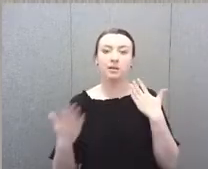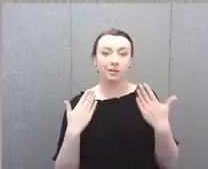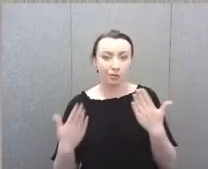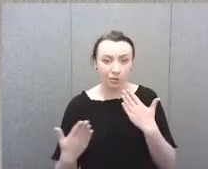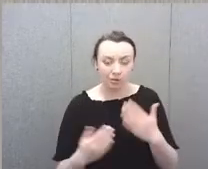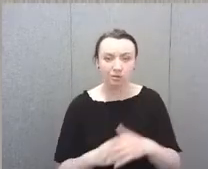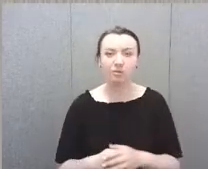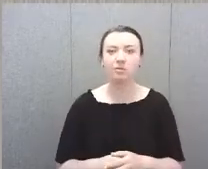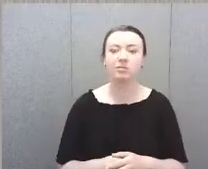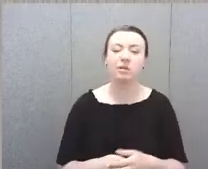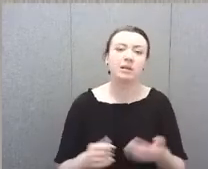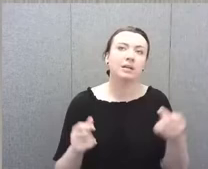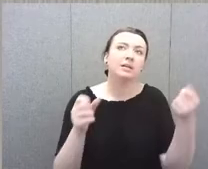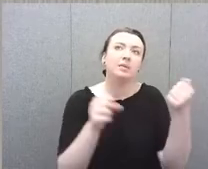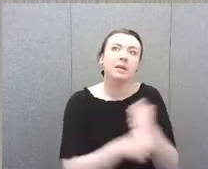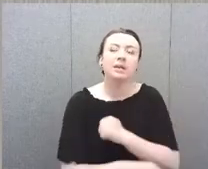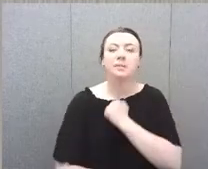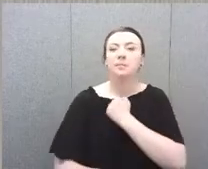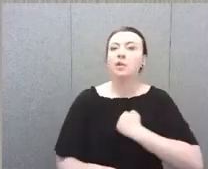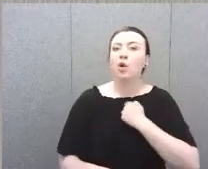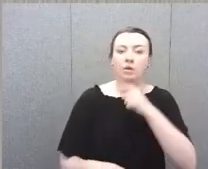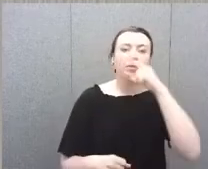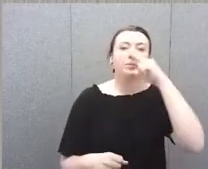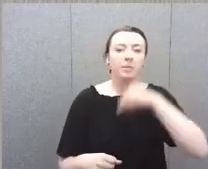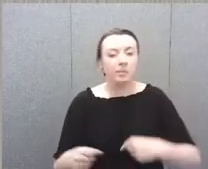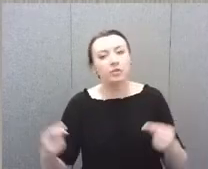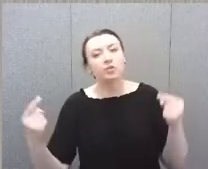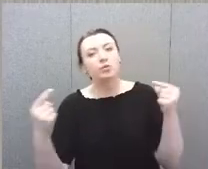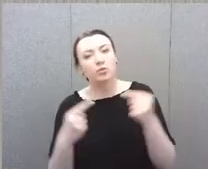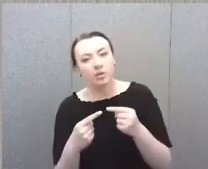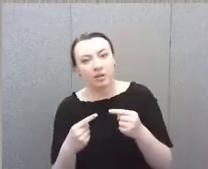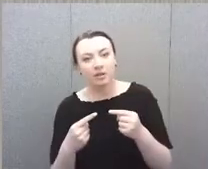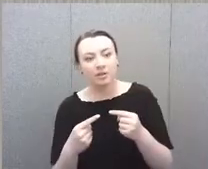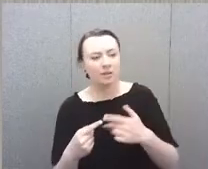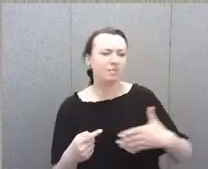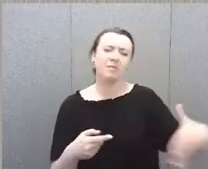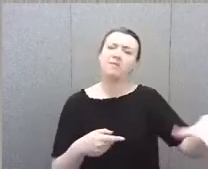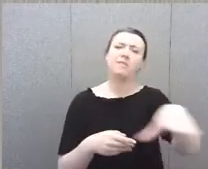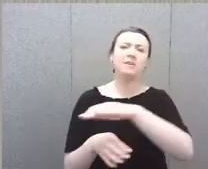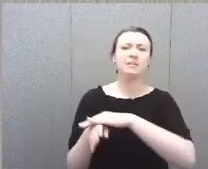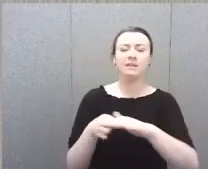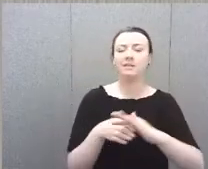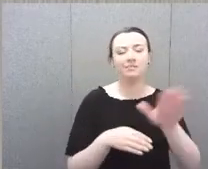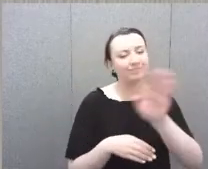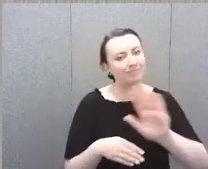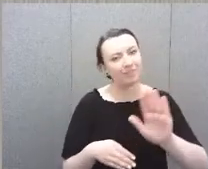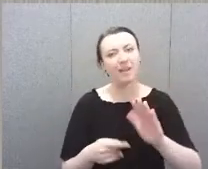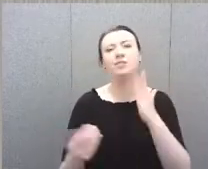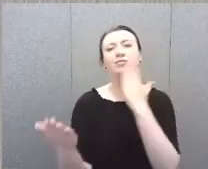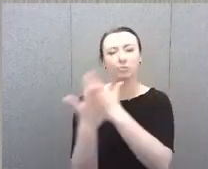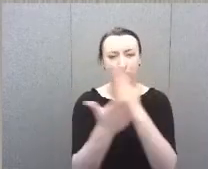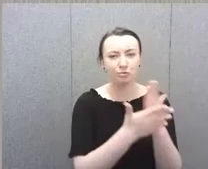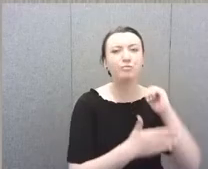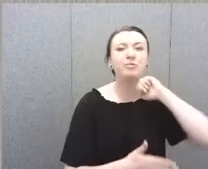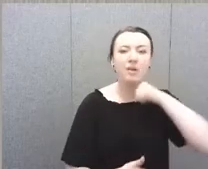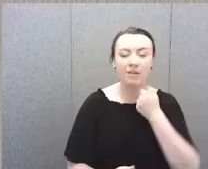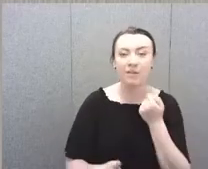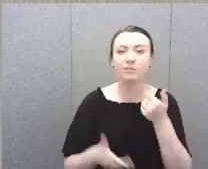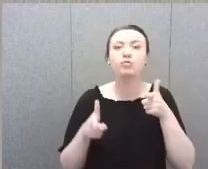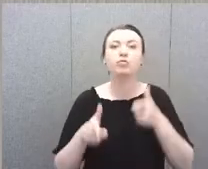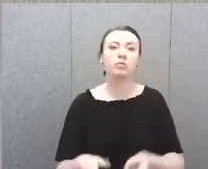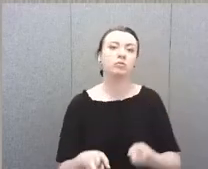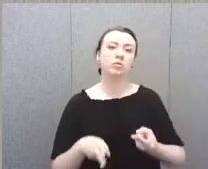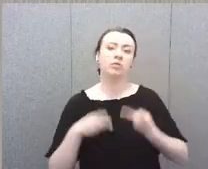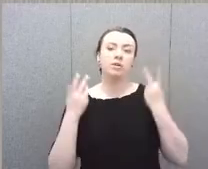напутствовать решению этих проблем. Никогда не нужно бояться сказать и признать, что мы еще не все сделали, что еще